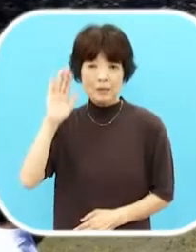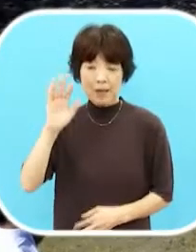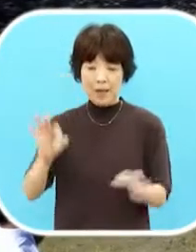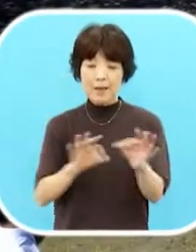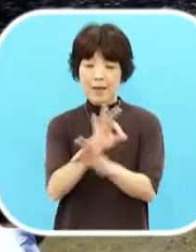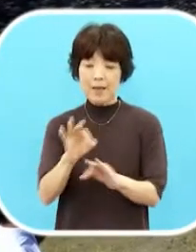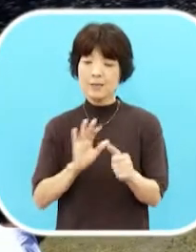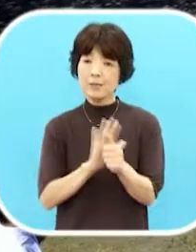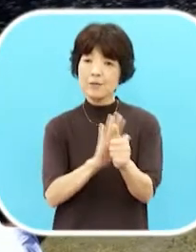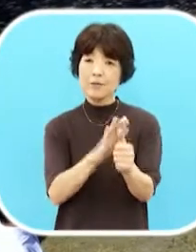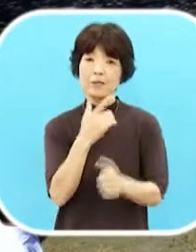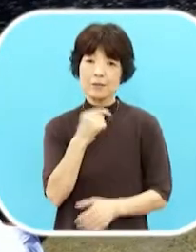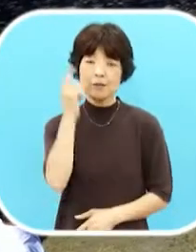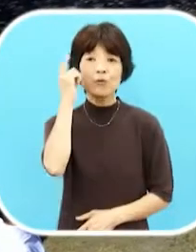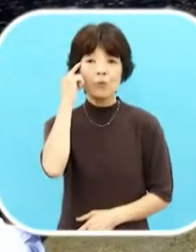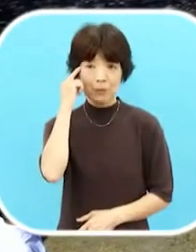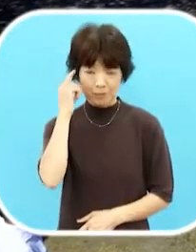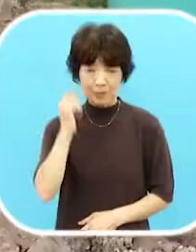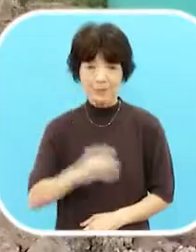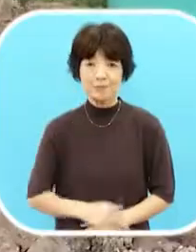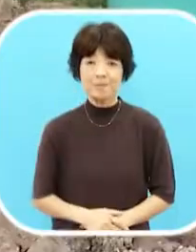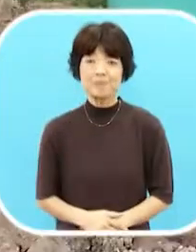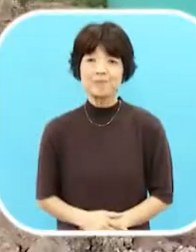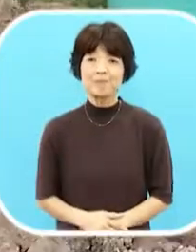ていきたいと思っております。